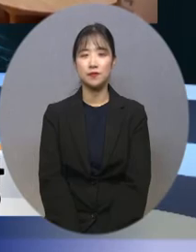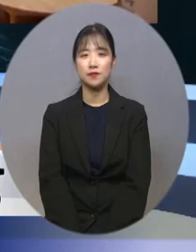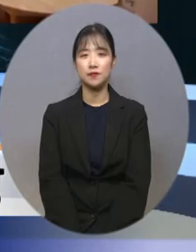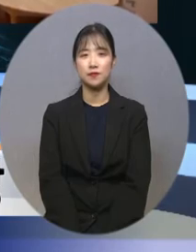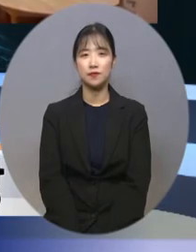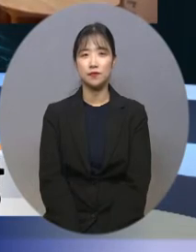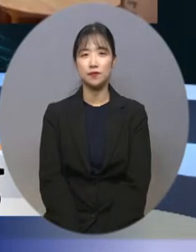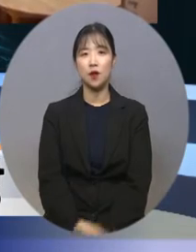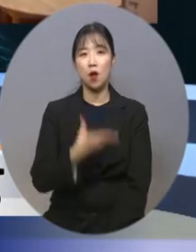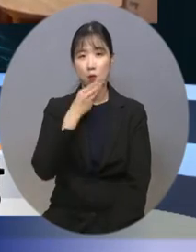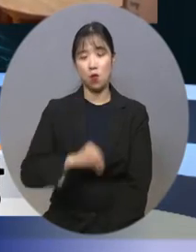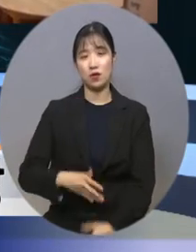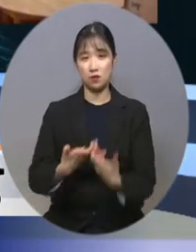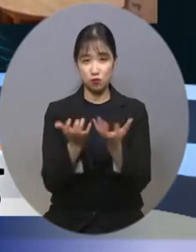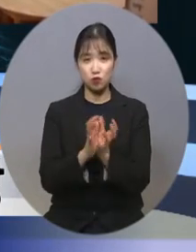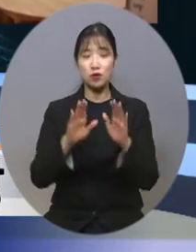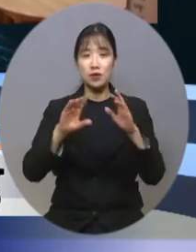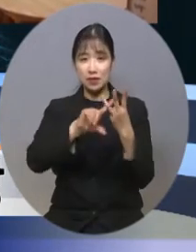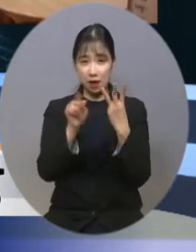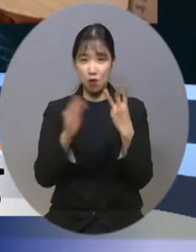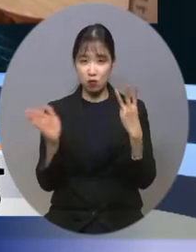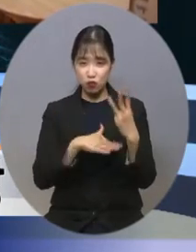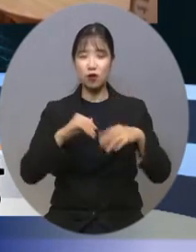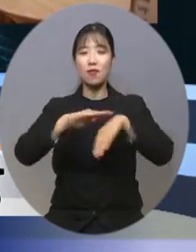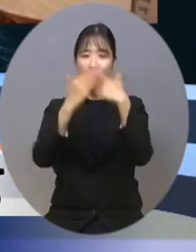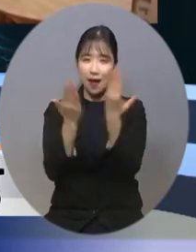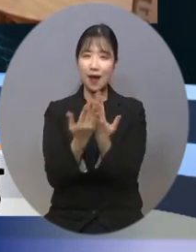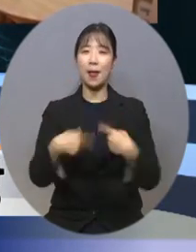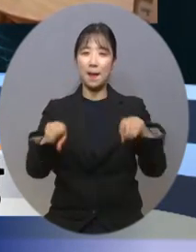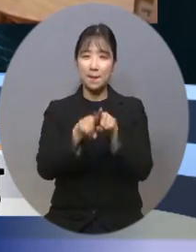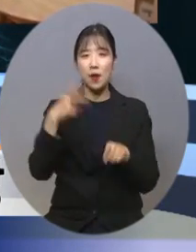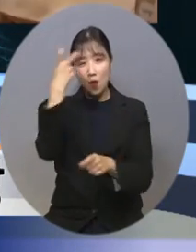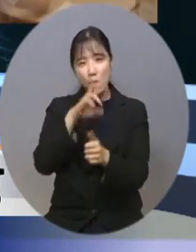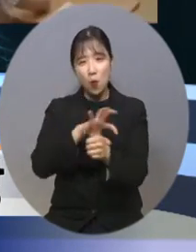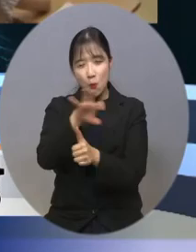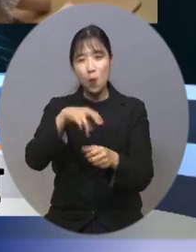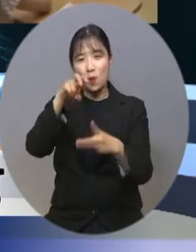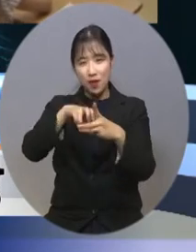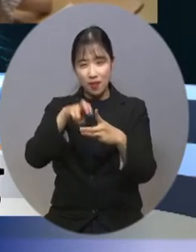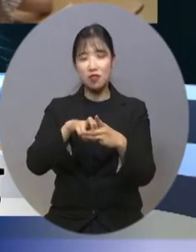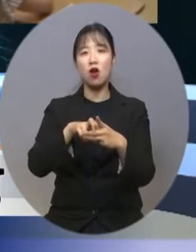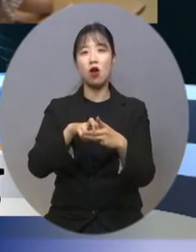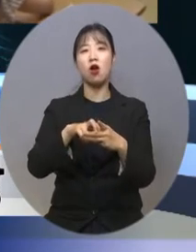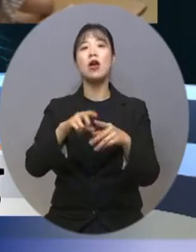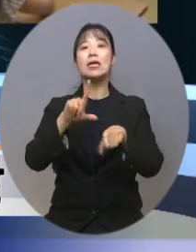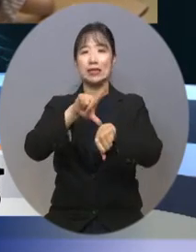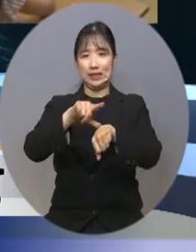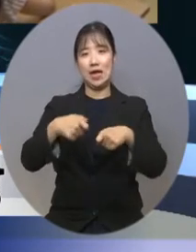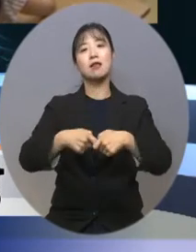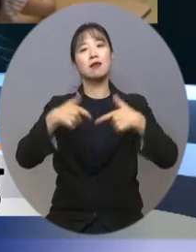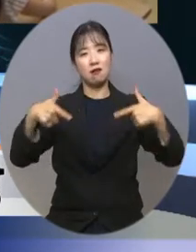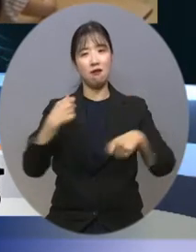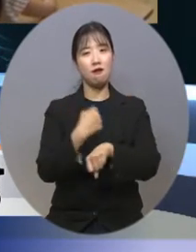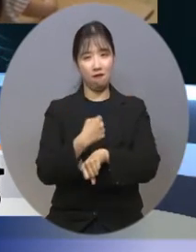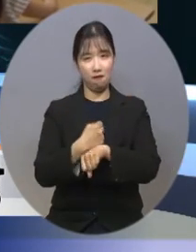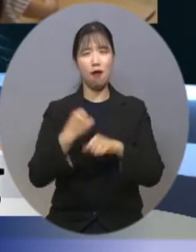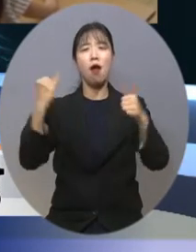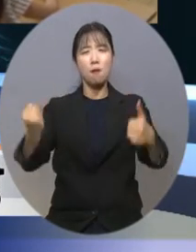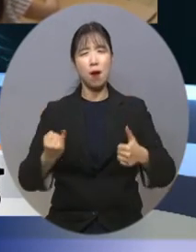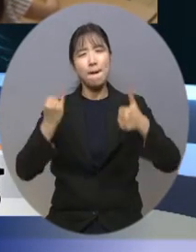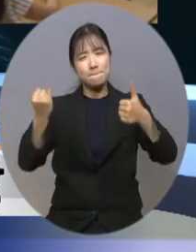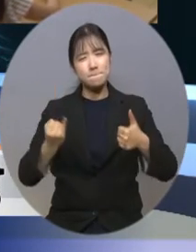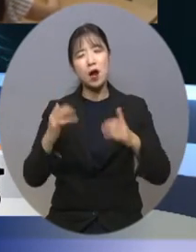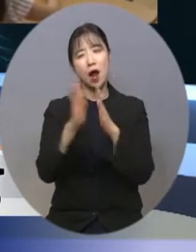복지부가 이달부터 다함께 돌 홈 센터 이용 시간을 연장해 맞벌이 부부와 같은 가족 부담이 줄어들